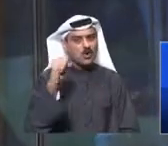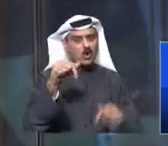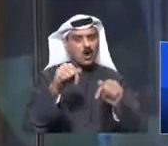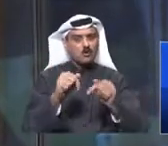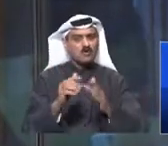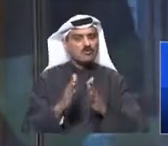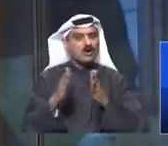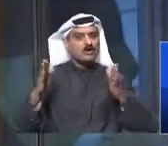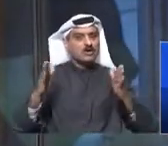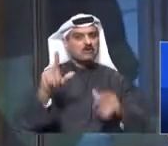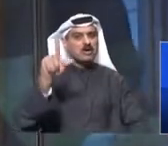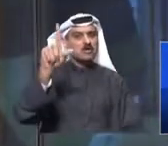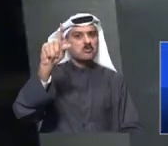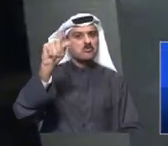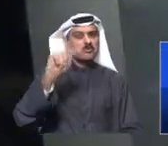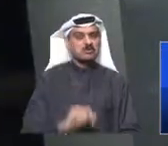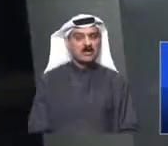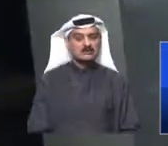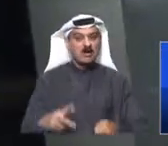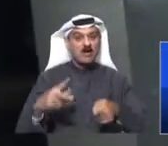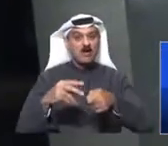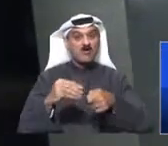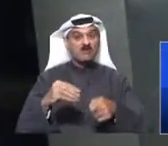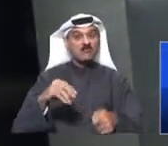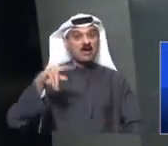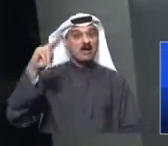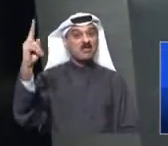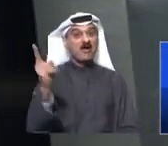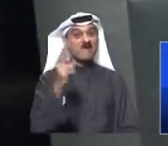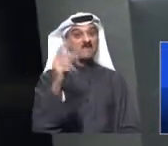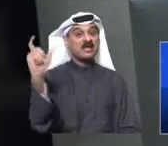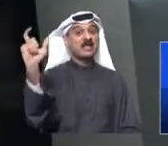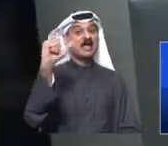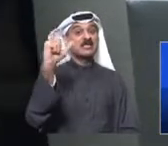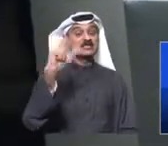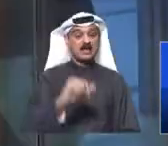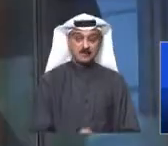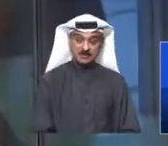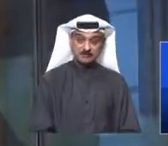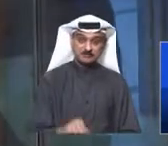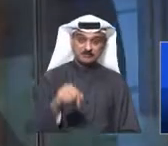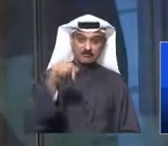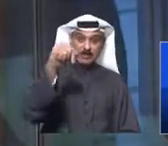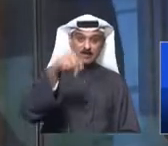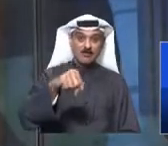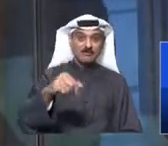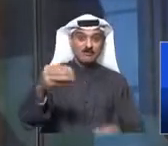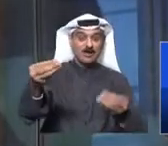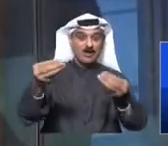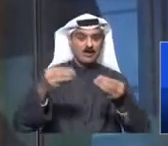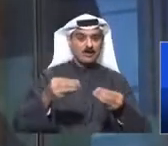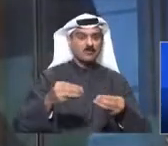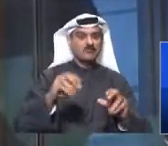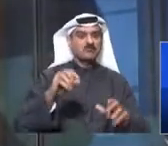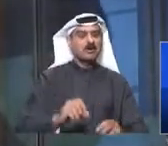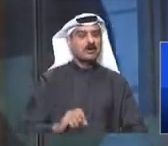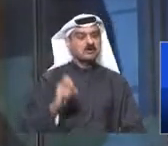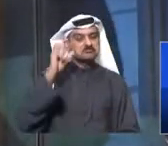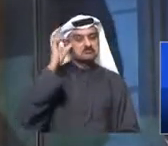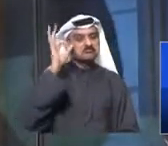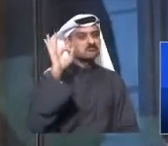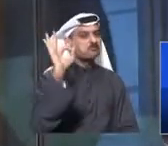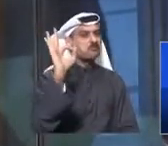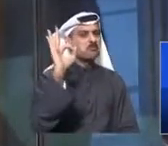التي تتميز بعرض الكنوز من الفنون الإسلامية التي جاءت في منتهى الإبداع